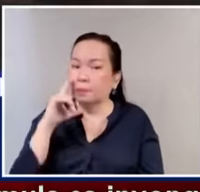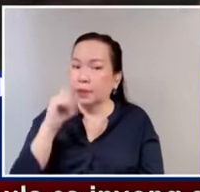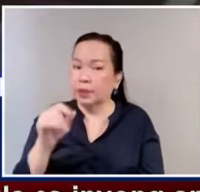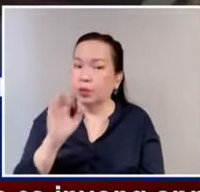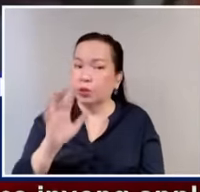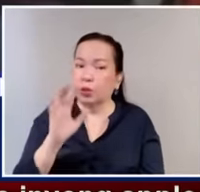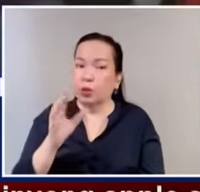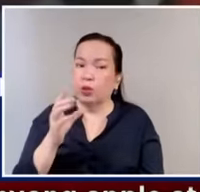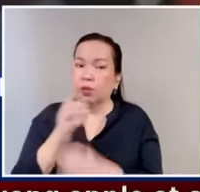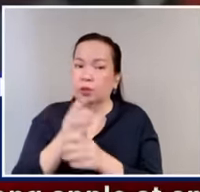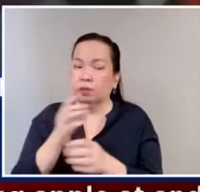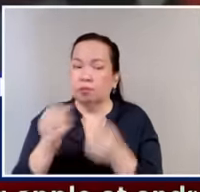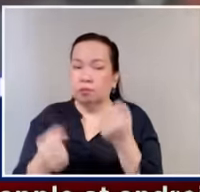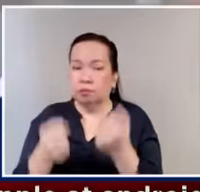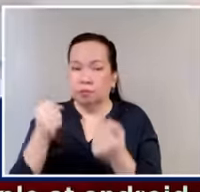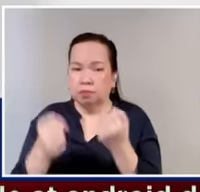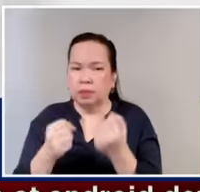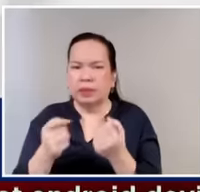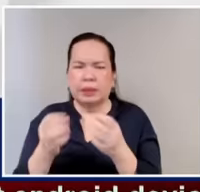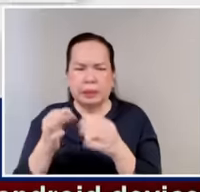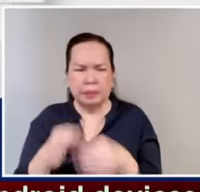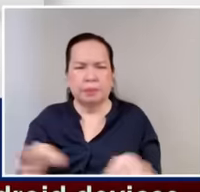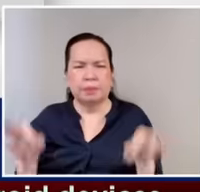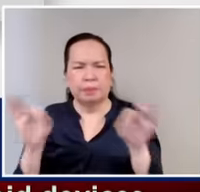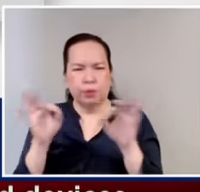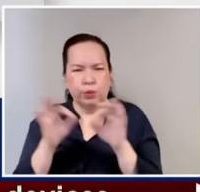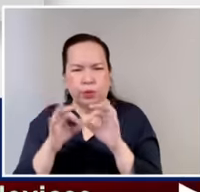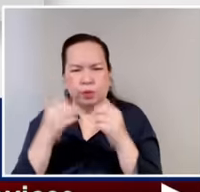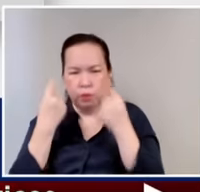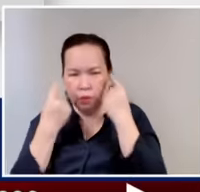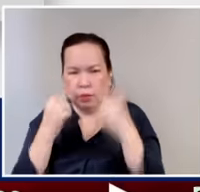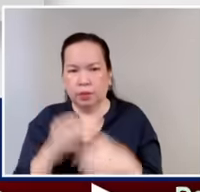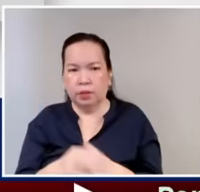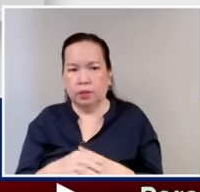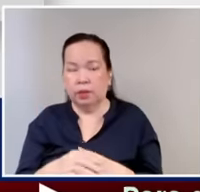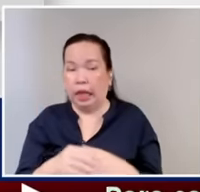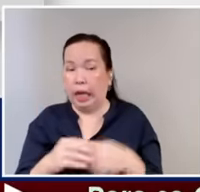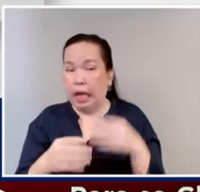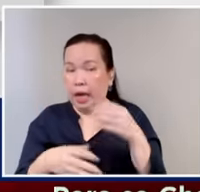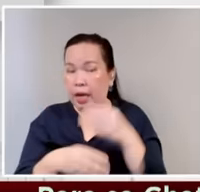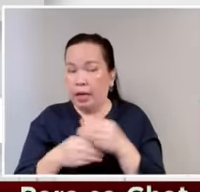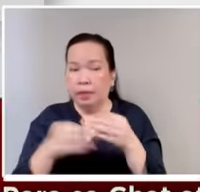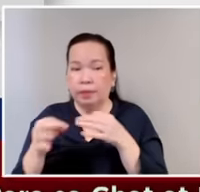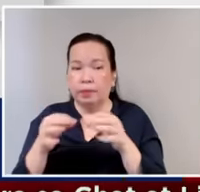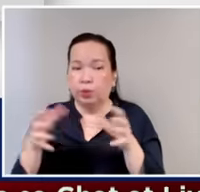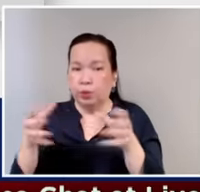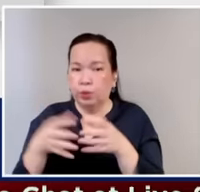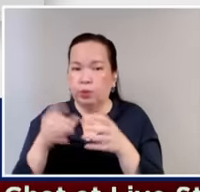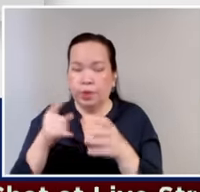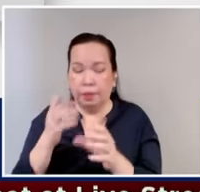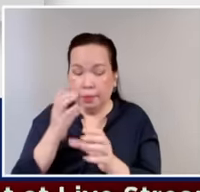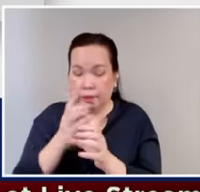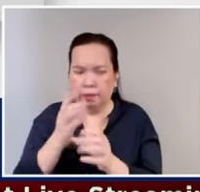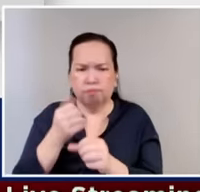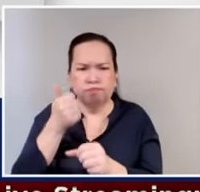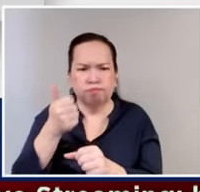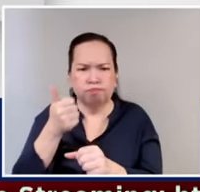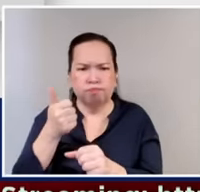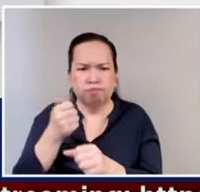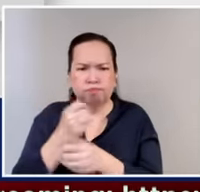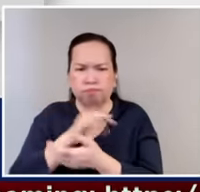ang napakalaking bagay. Dagdag ng grupo, tiyaking nasa kondisyon ng sasakyan at ang